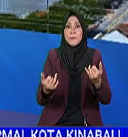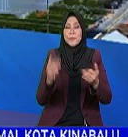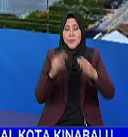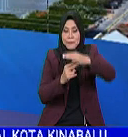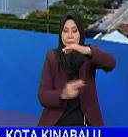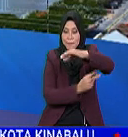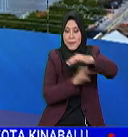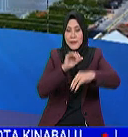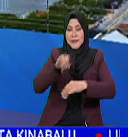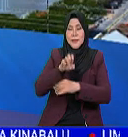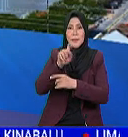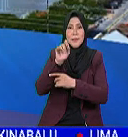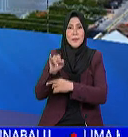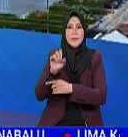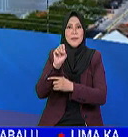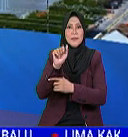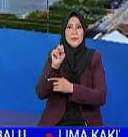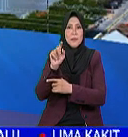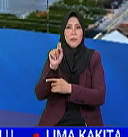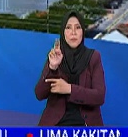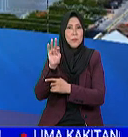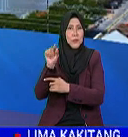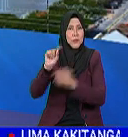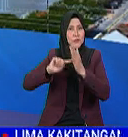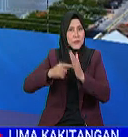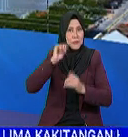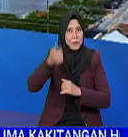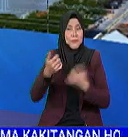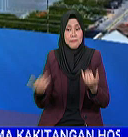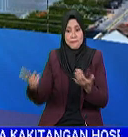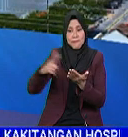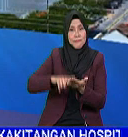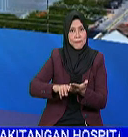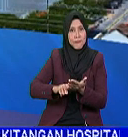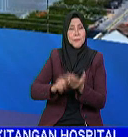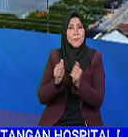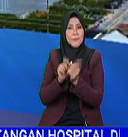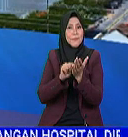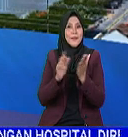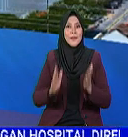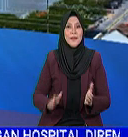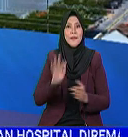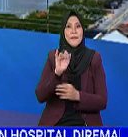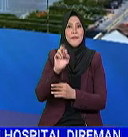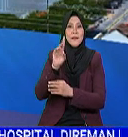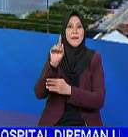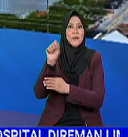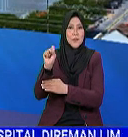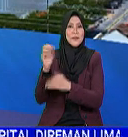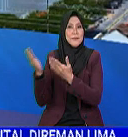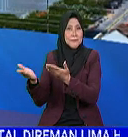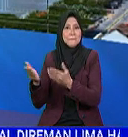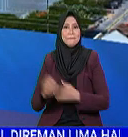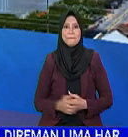jabatan perikanan di santubong mulai so baik untuk perkembangan semasa kita terus bersama wartawan Firdaus para si Idris